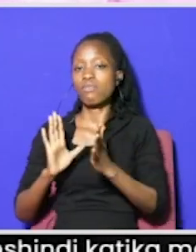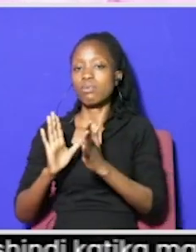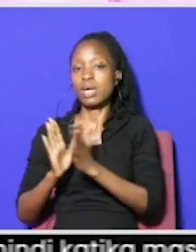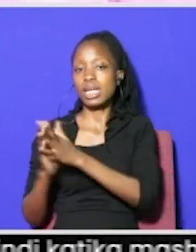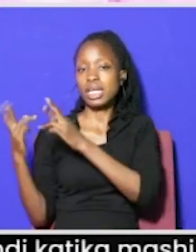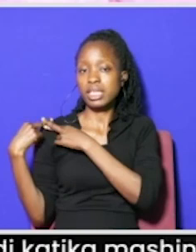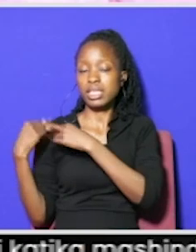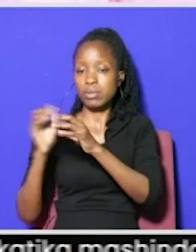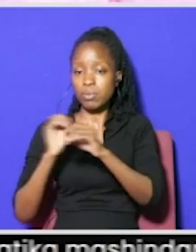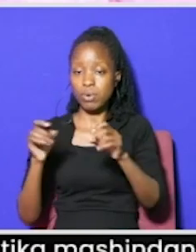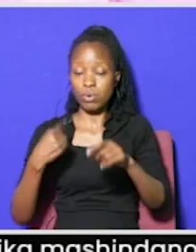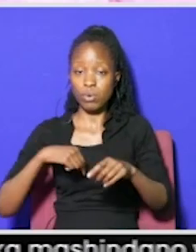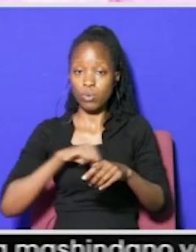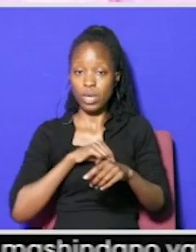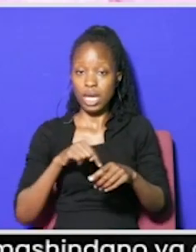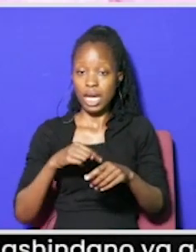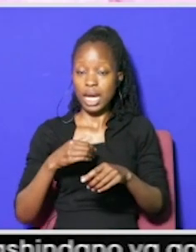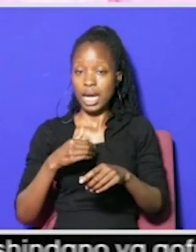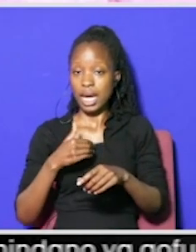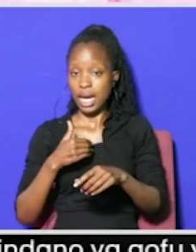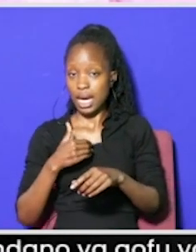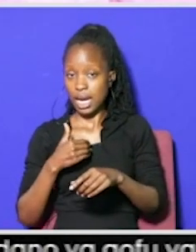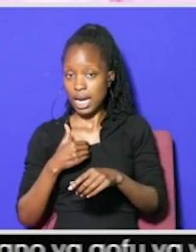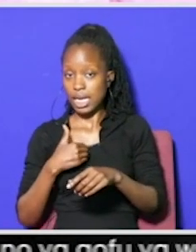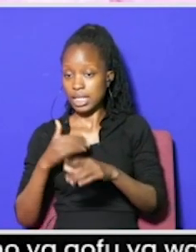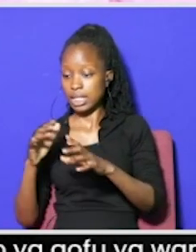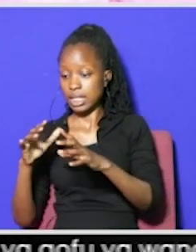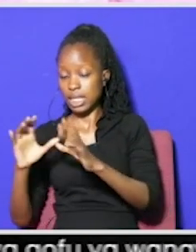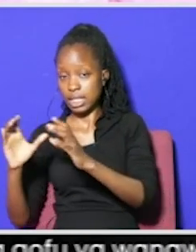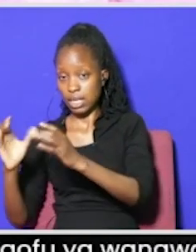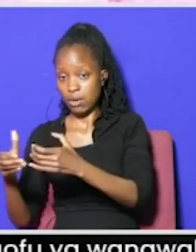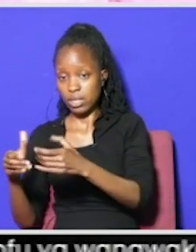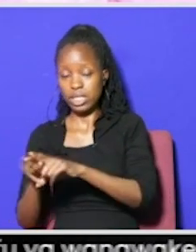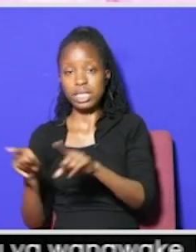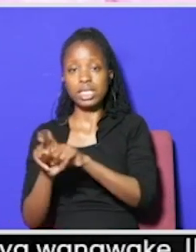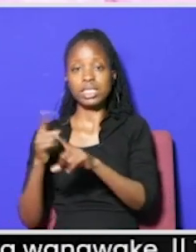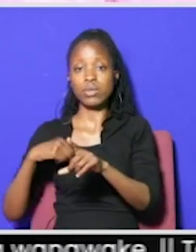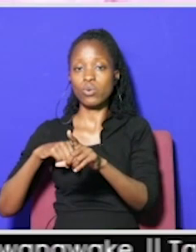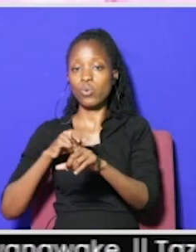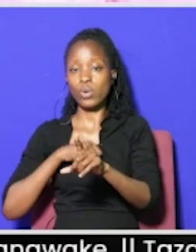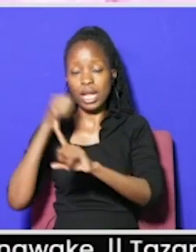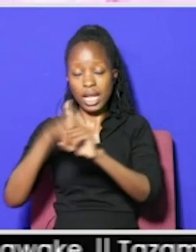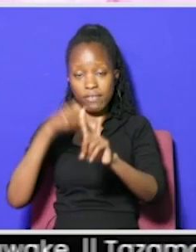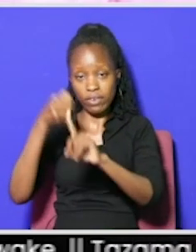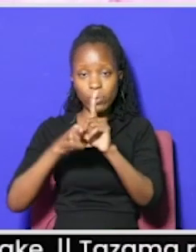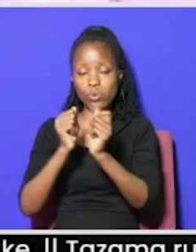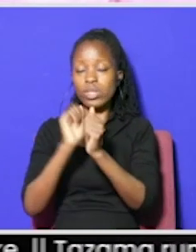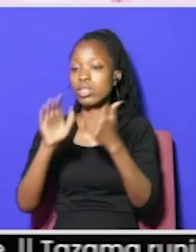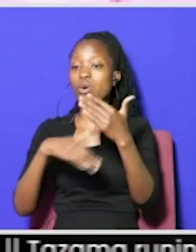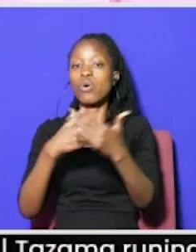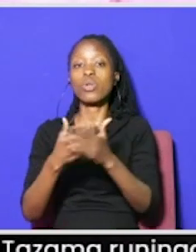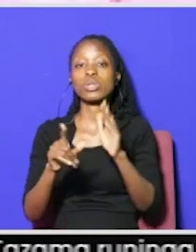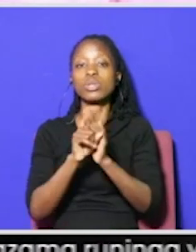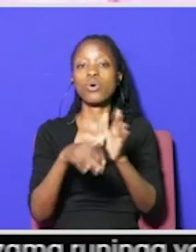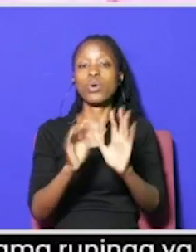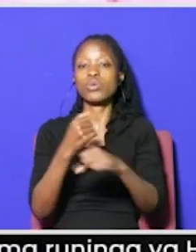accountability, sisi kama shirika la Mhuri pamoja na mashirika mengine yote tutalobby na njia zote za kisheria ku make sure